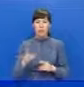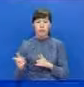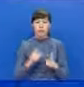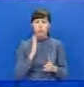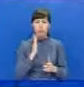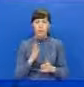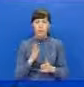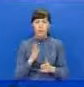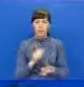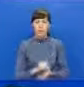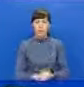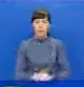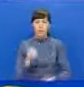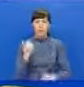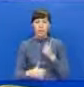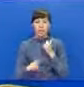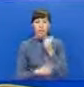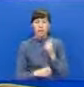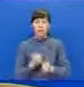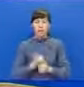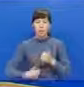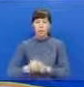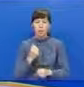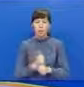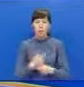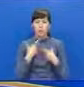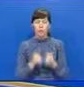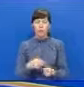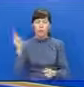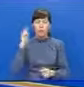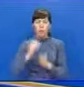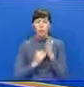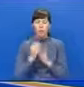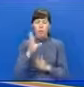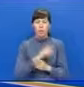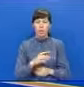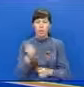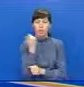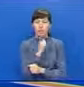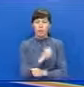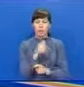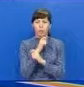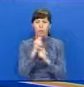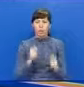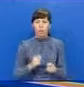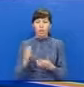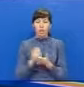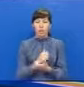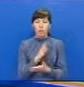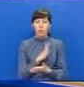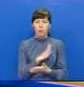деп. Жарыс соңында озаттардың еңбегеленді. Білімі жоғары бағаланды. Жеңімпаздар сый сияпатқа ие